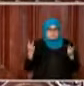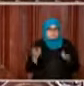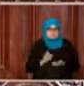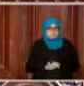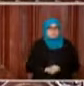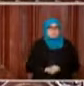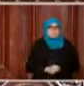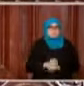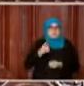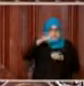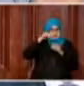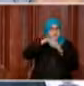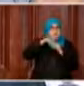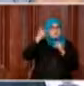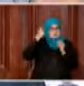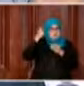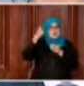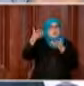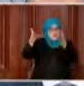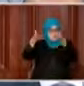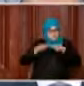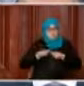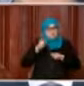وكانت مضمونة الوصول،